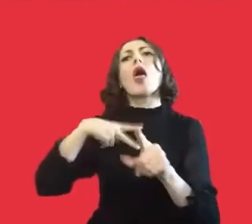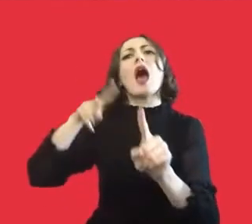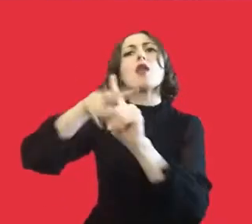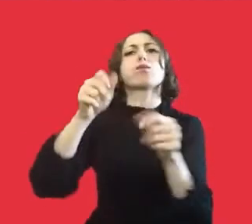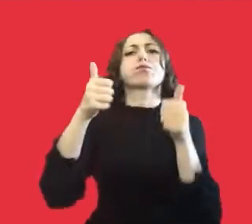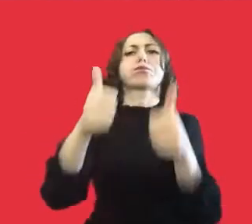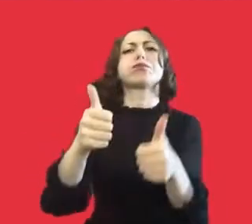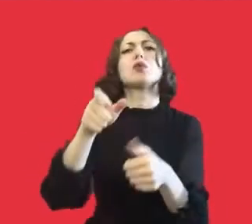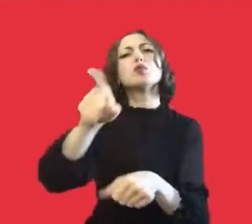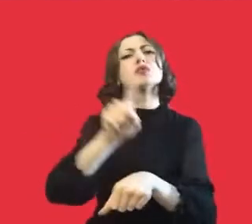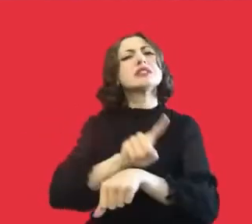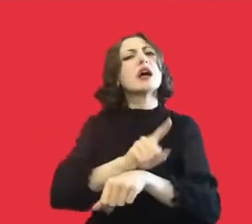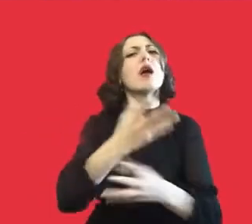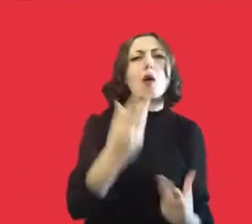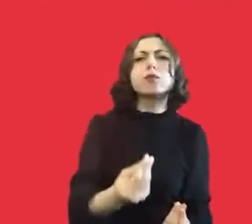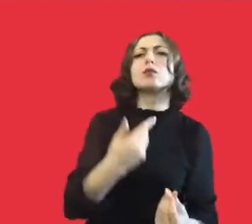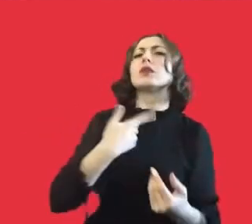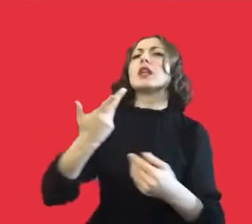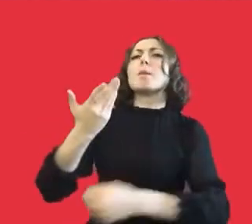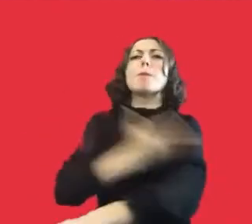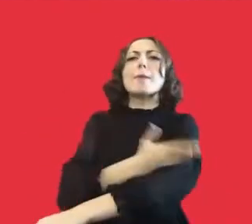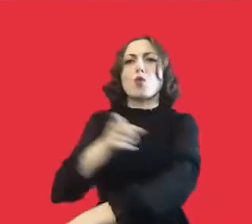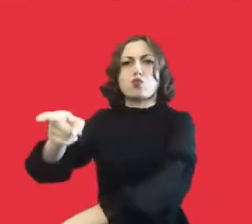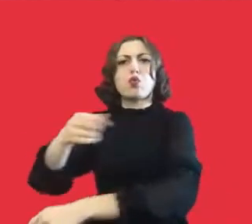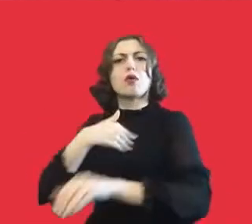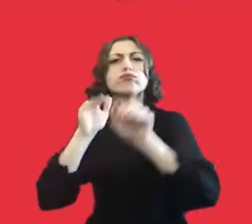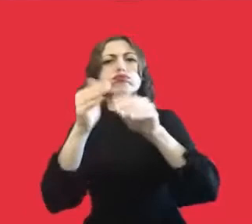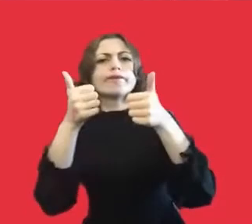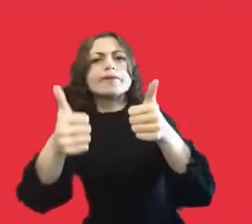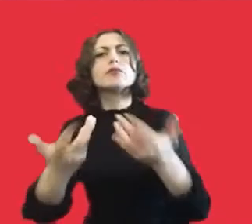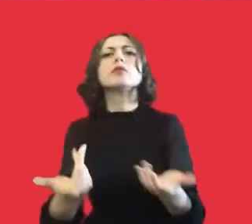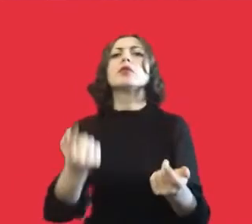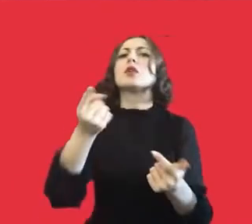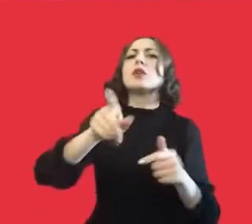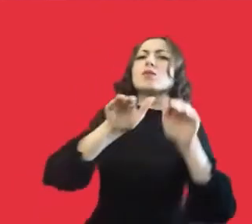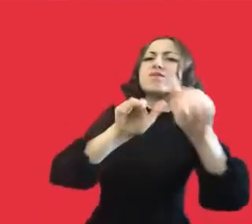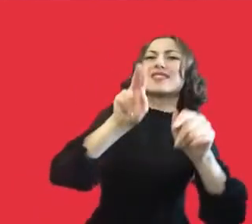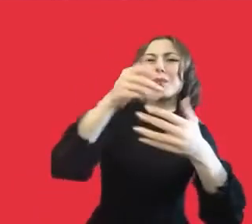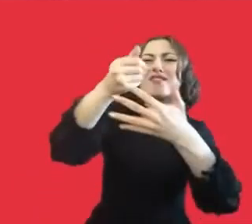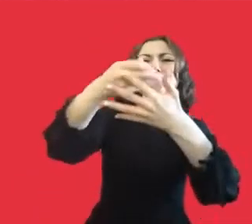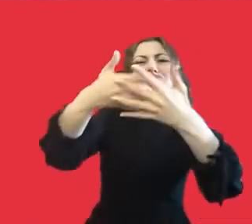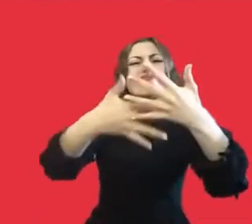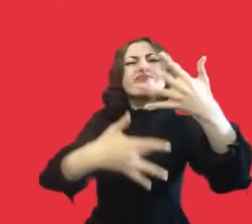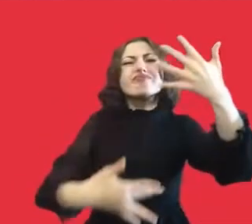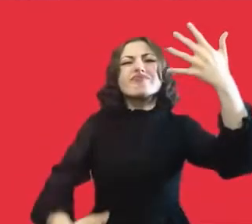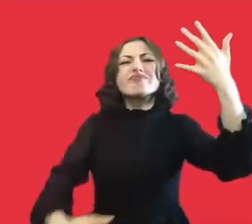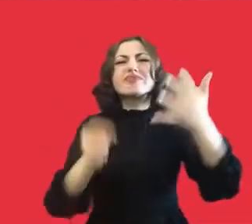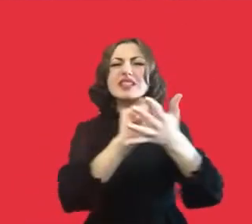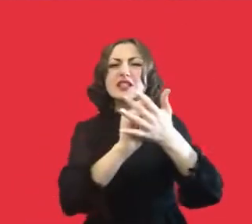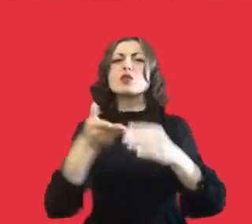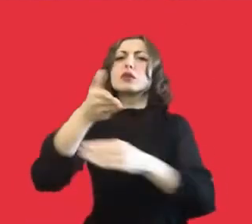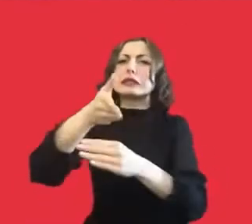verebilirim, şu coğrafyalarda katkı verebilirim. Kendinizi bu anlamda uygunluklarınızı, yetkinliklerinizi sisteme